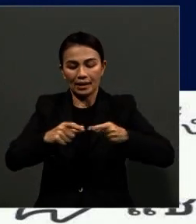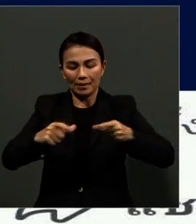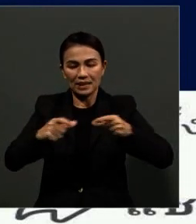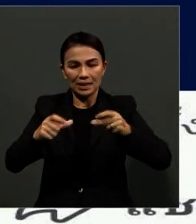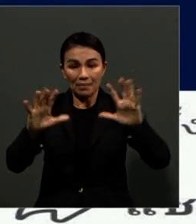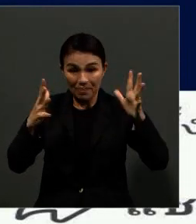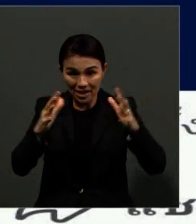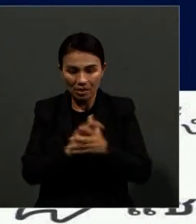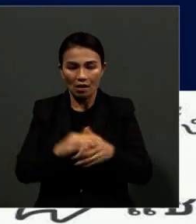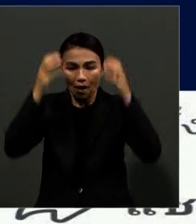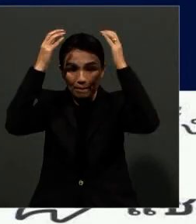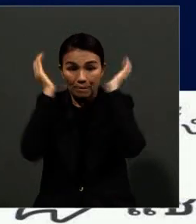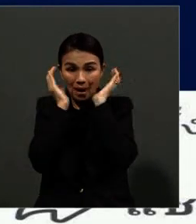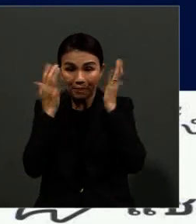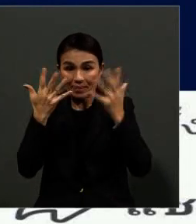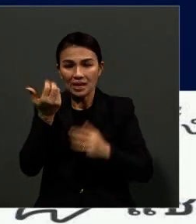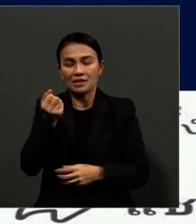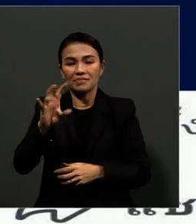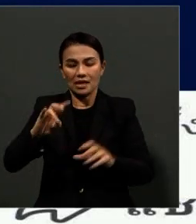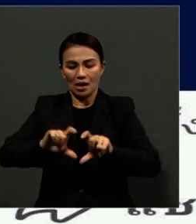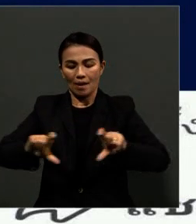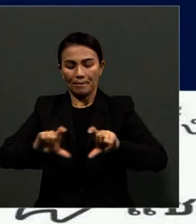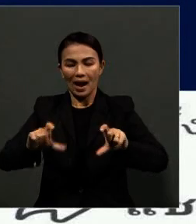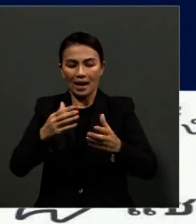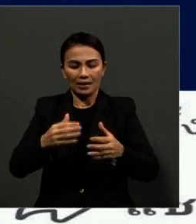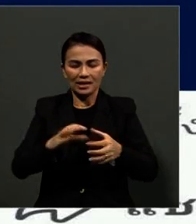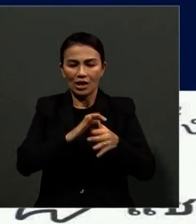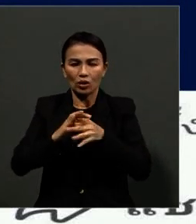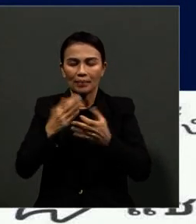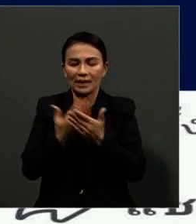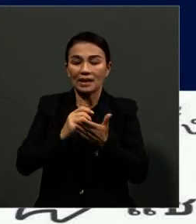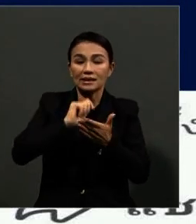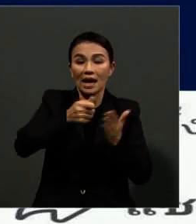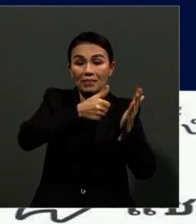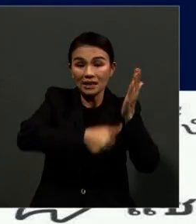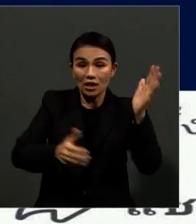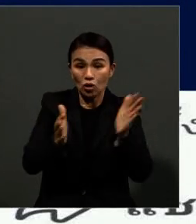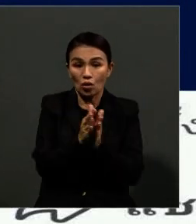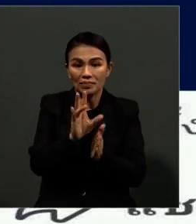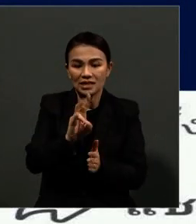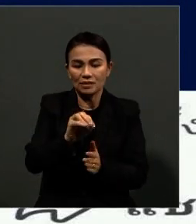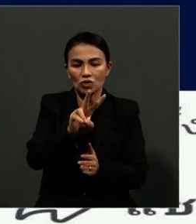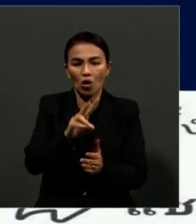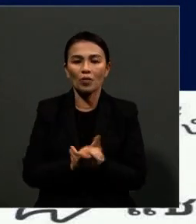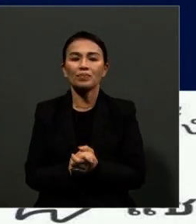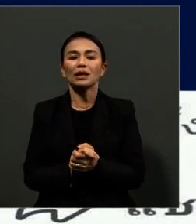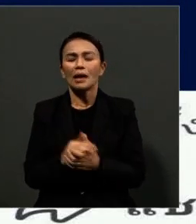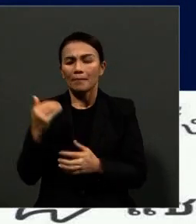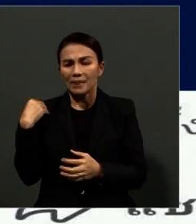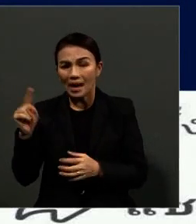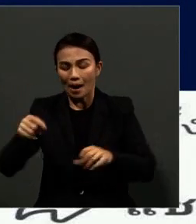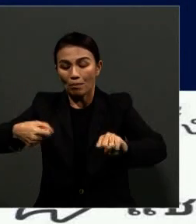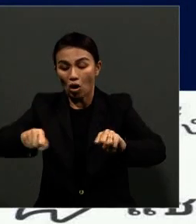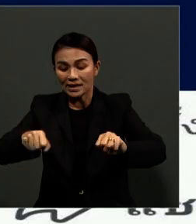หมวกนิรภัย 17รายไม่ติดแผ่นป้ายแสดงการเสียภาษี 1รายรวมทั้งหมดเป็น 72รายนะครับและมีการยึดรถ